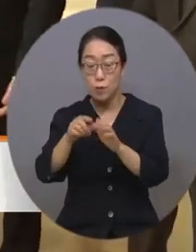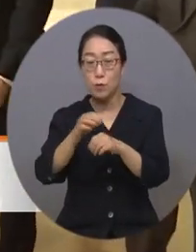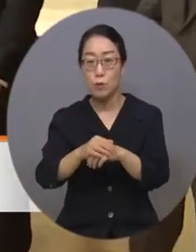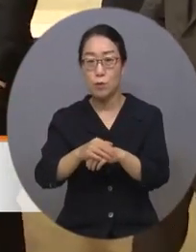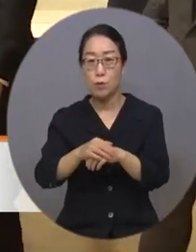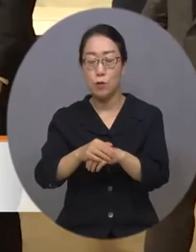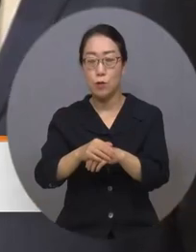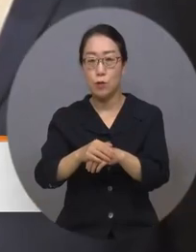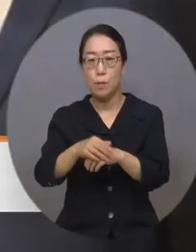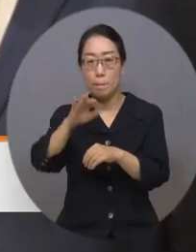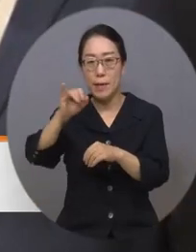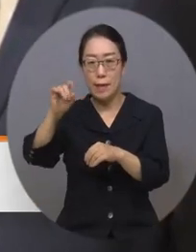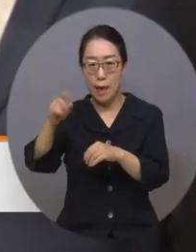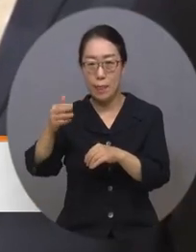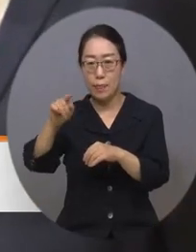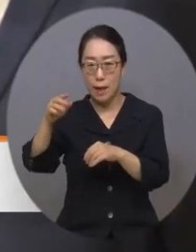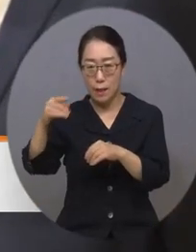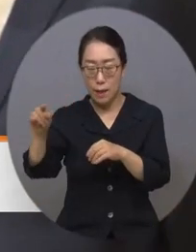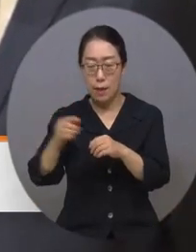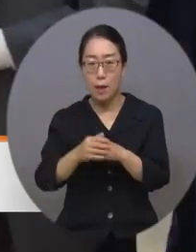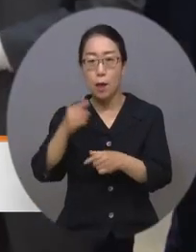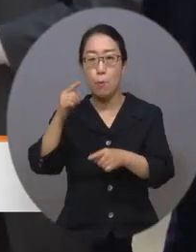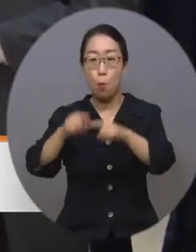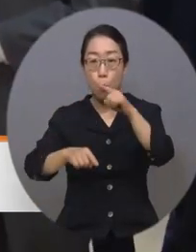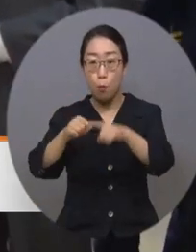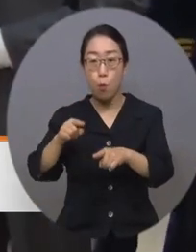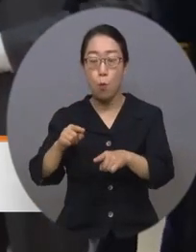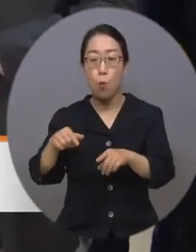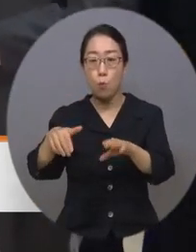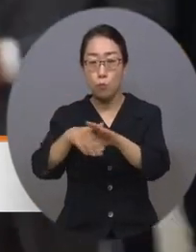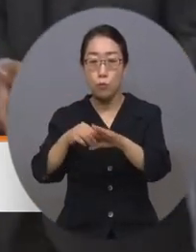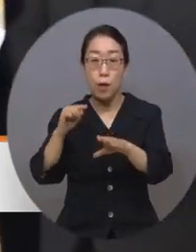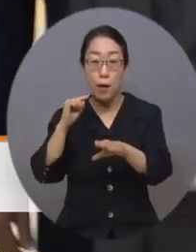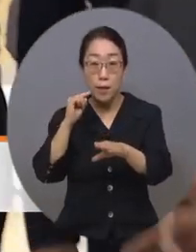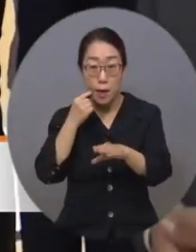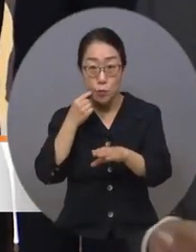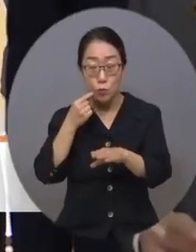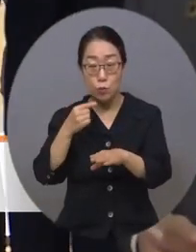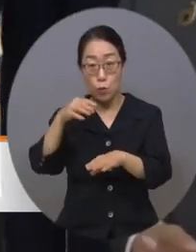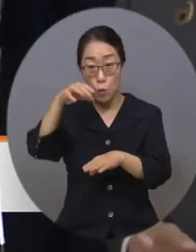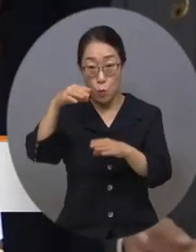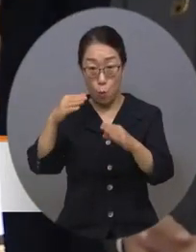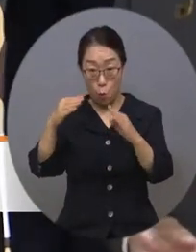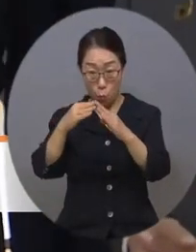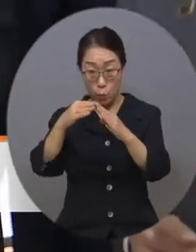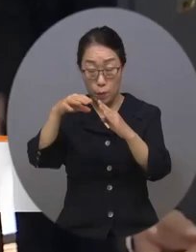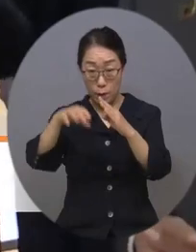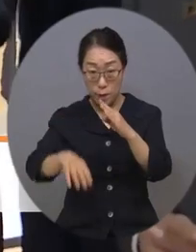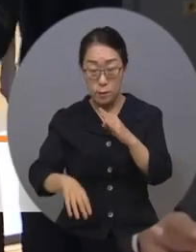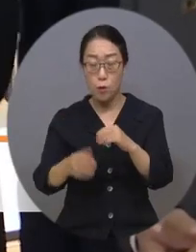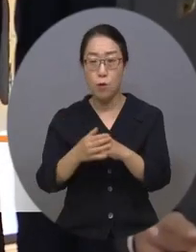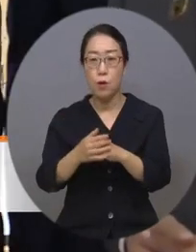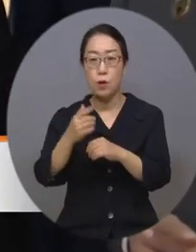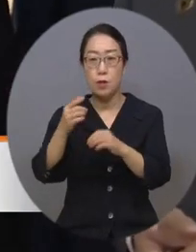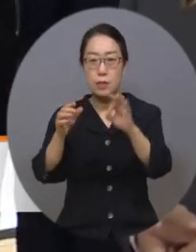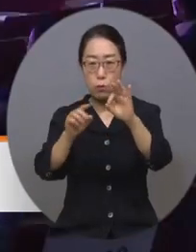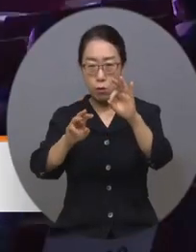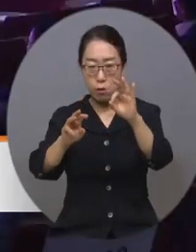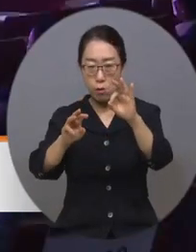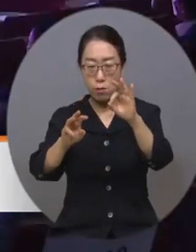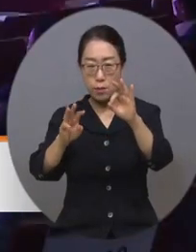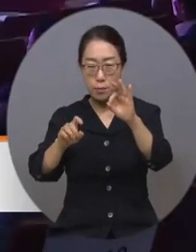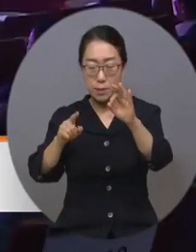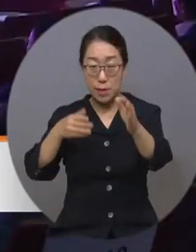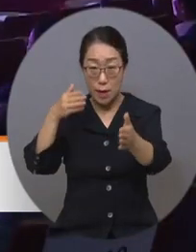수묵 비엔날레가 지난 1일 목포 문화예술회관에서 개막식을 시작으로 10월 31일까지